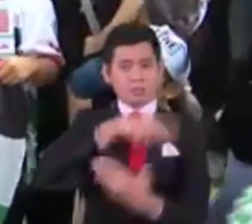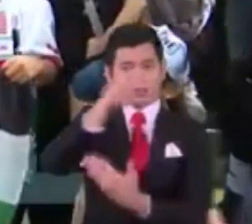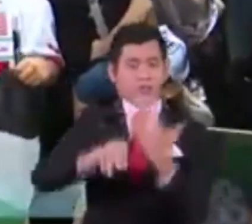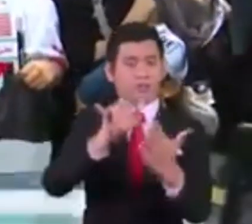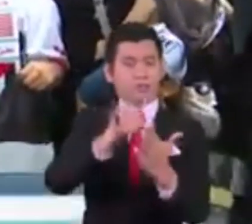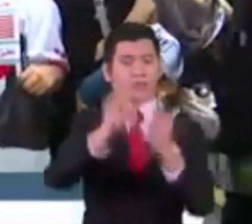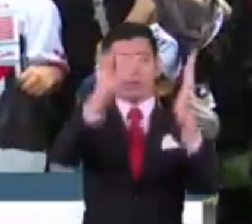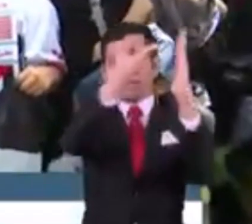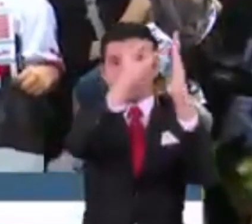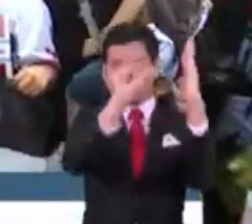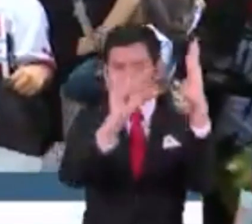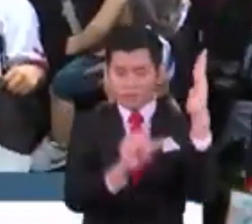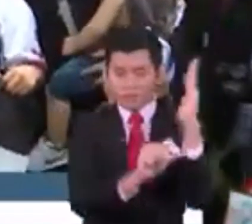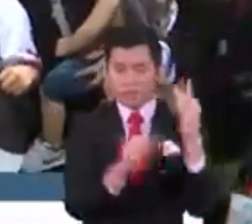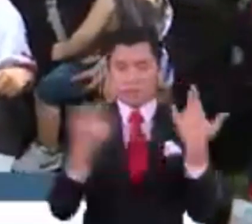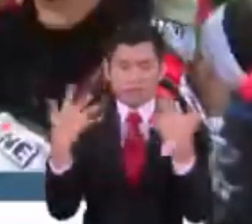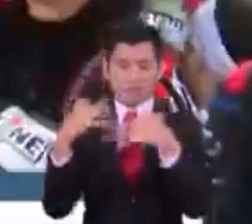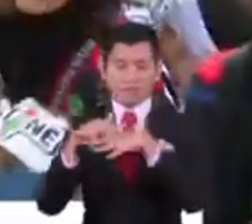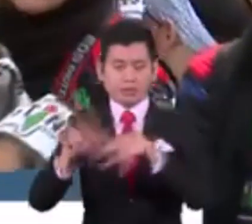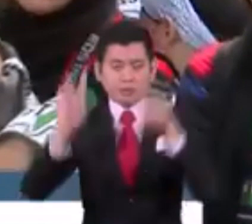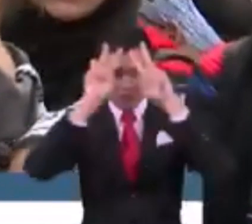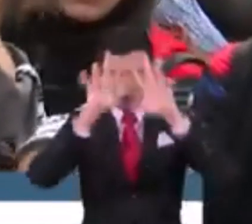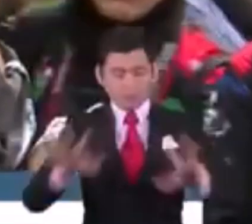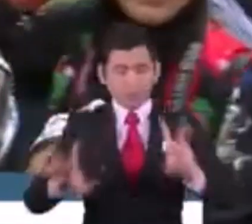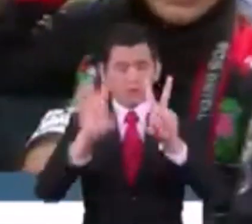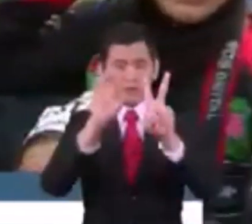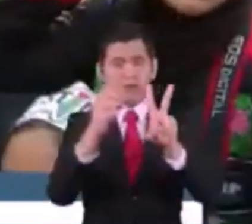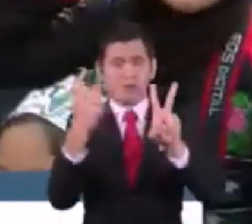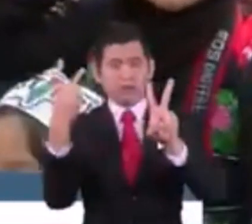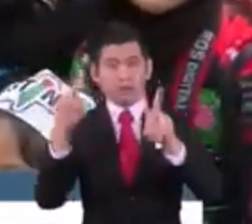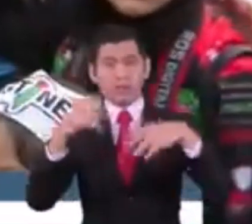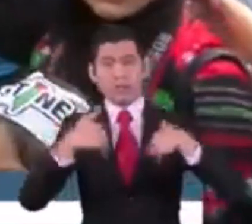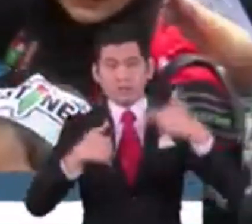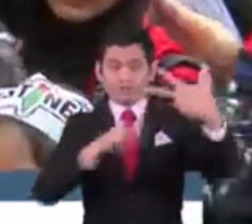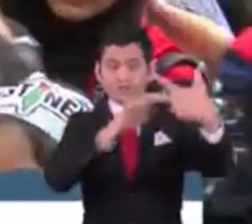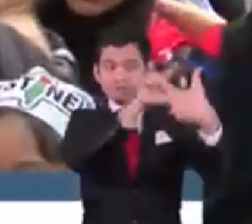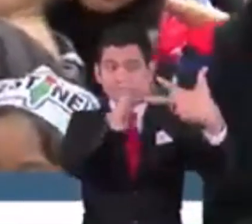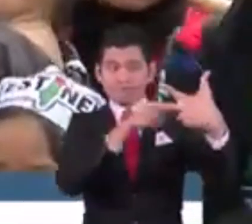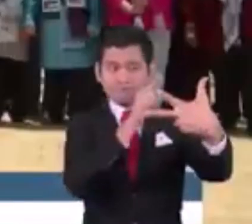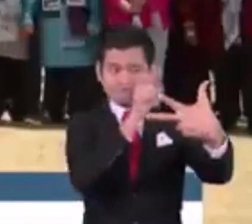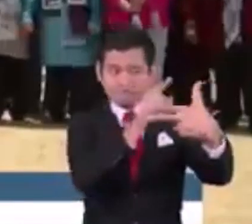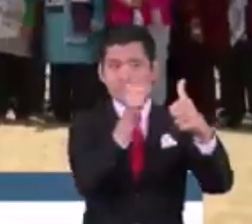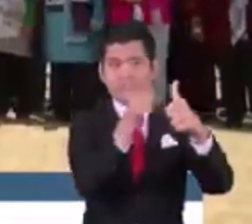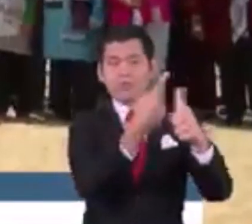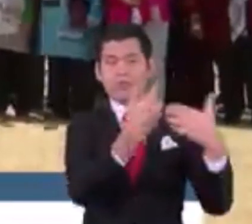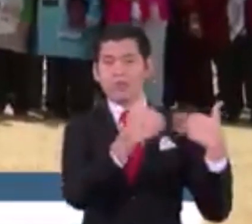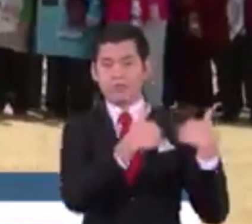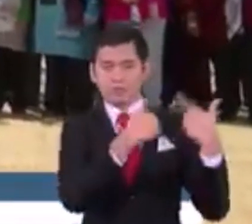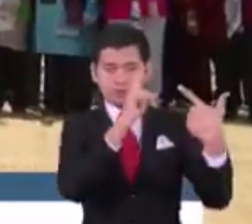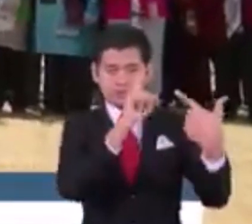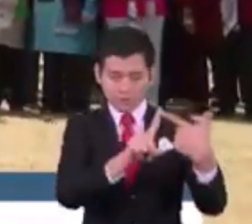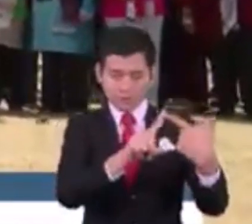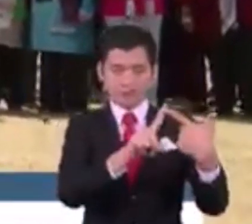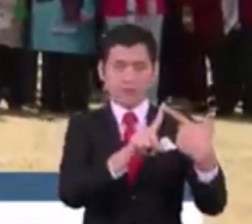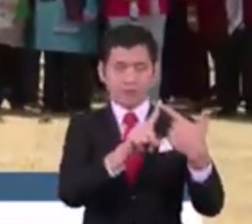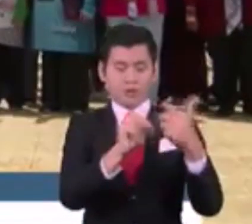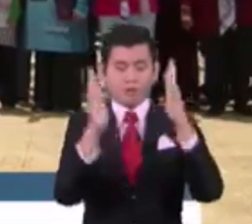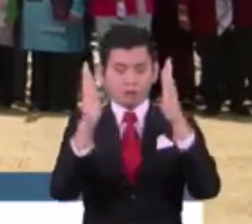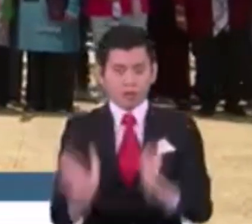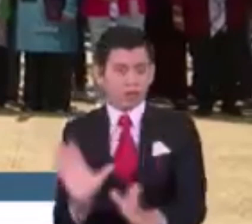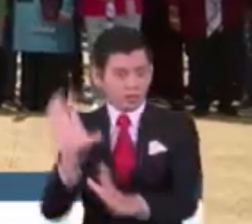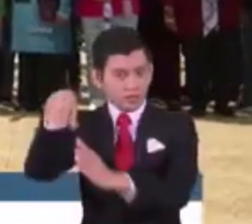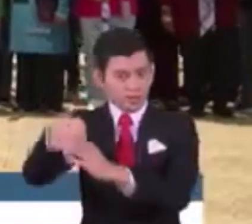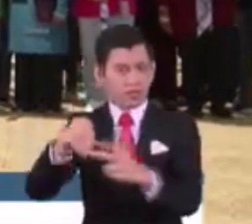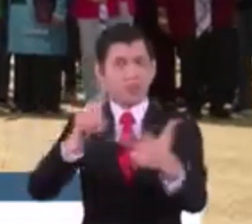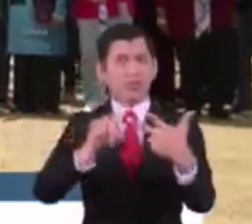Menurut Akta Perhimpunan Aman 2012, terdapat tiga komponen penting iaitu tanggungjawab penganjur, peserta perhimpunan